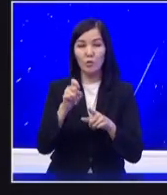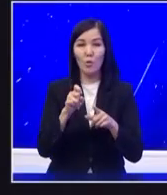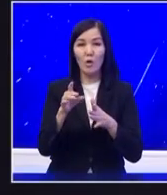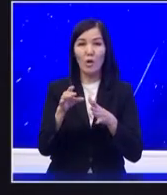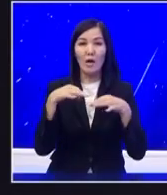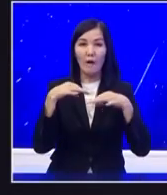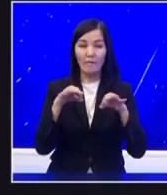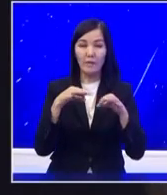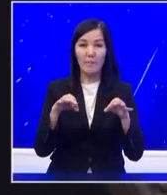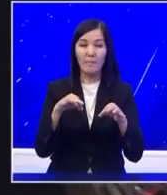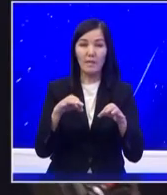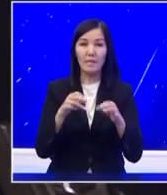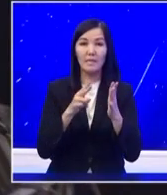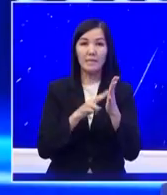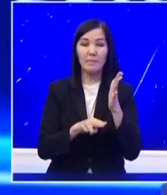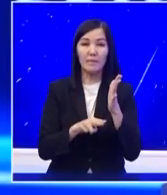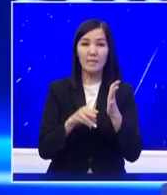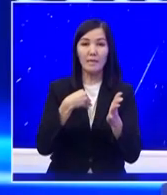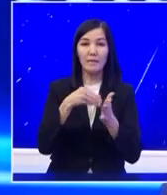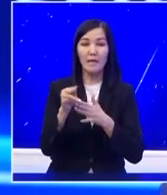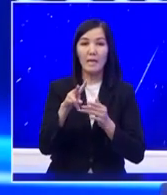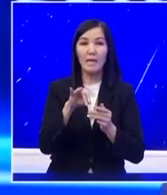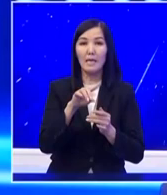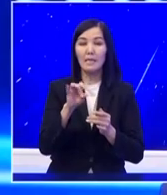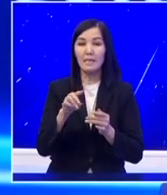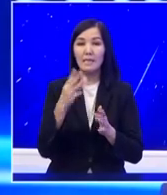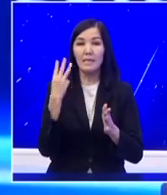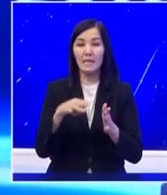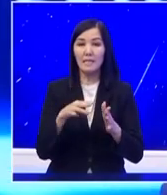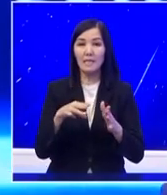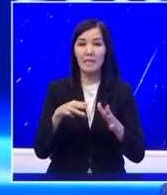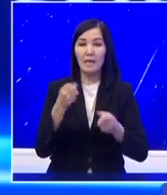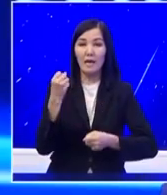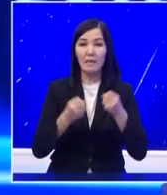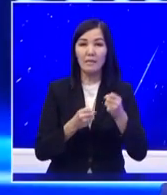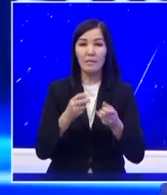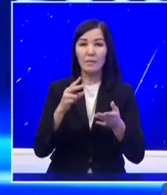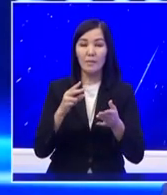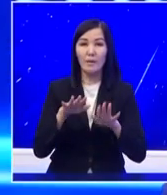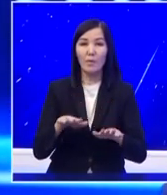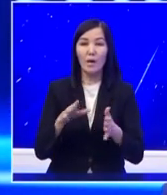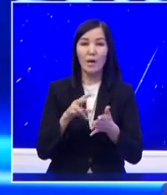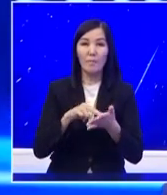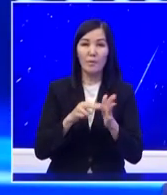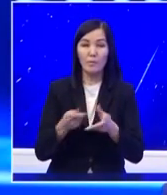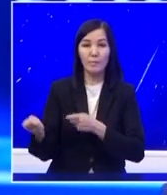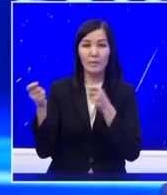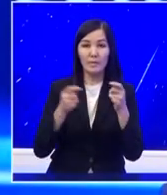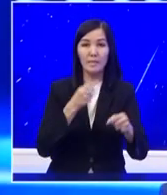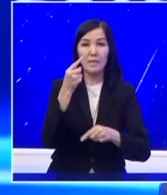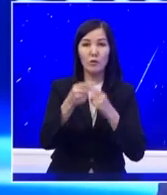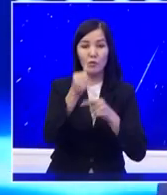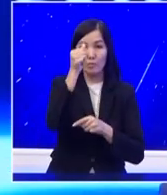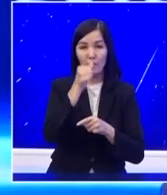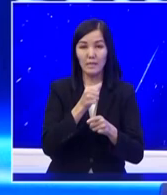помощи. Из них 70 приобретено в лизинг, 30 автомашин из местного бюджета. Поставка начнется уже в следующем